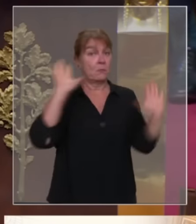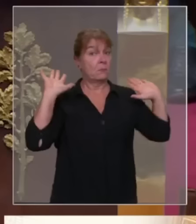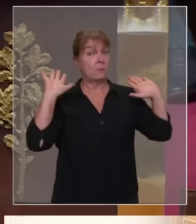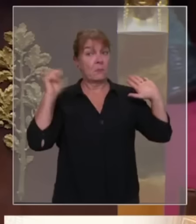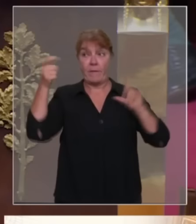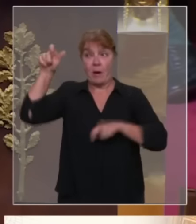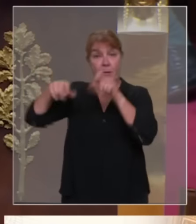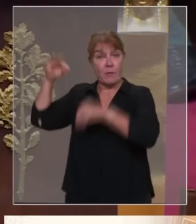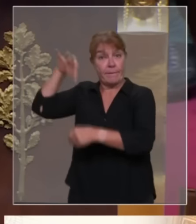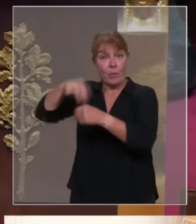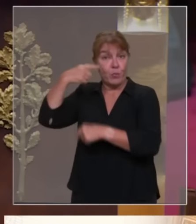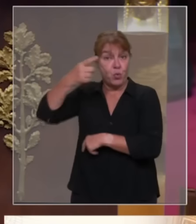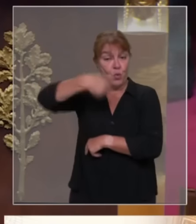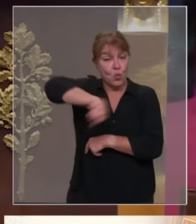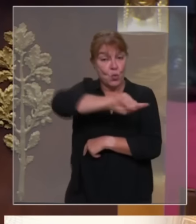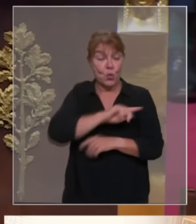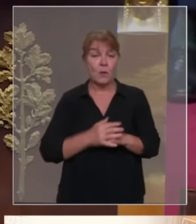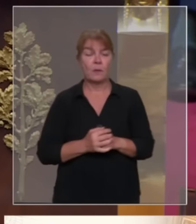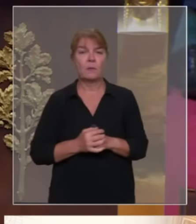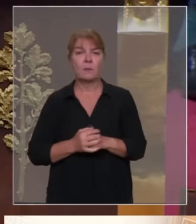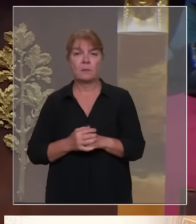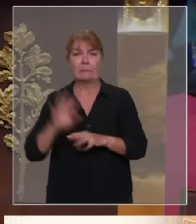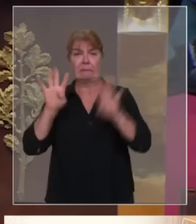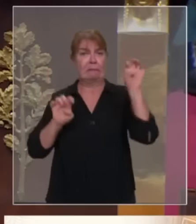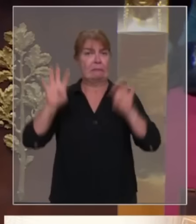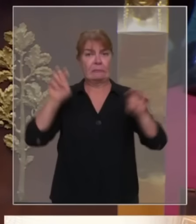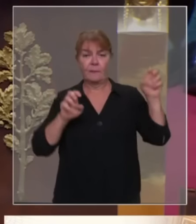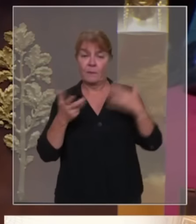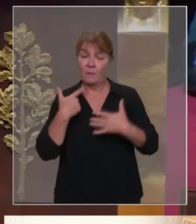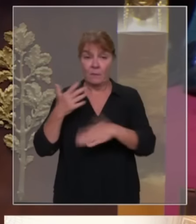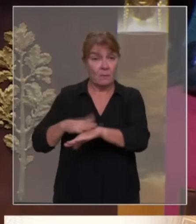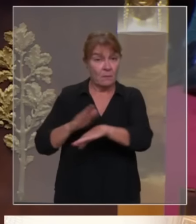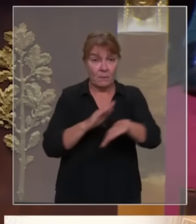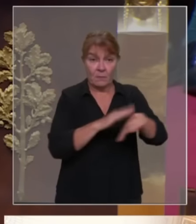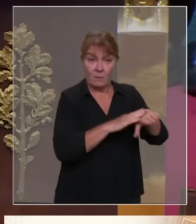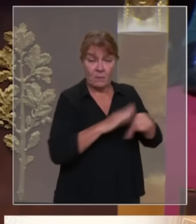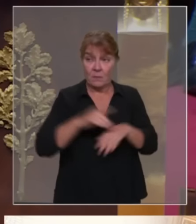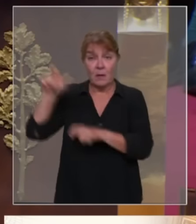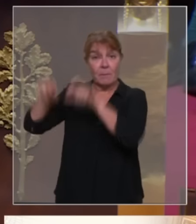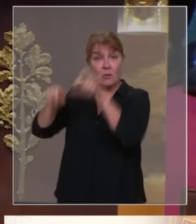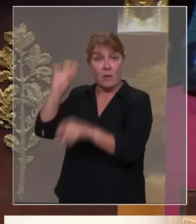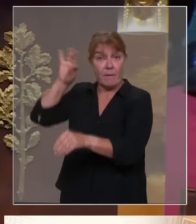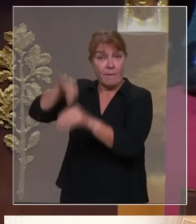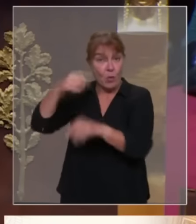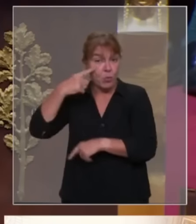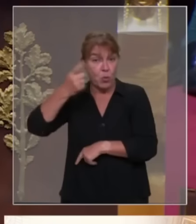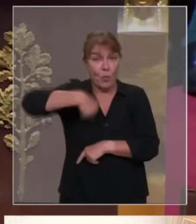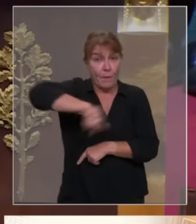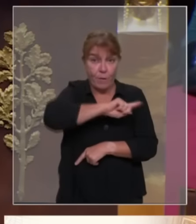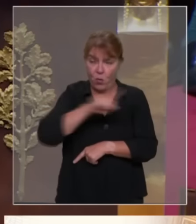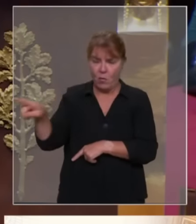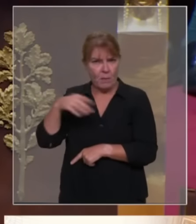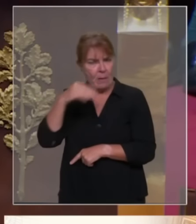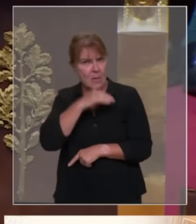mesdames et messieurs les députés, et qui traduit des attentes fortes, urgentes,